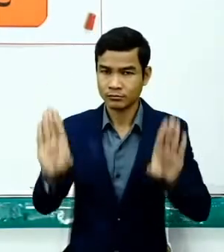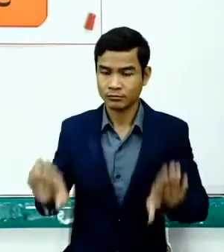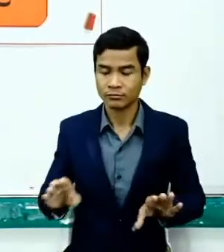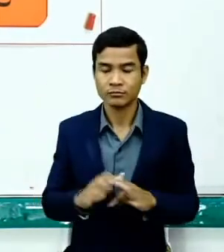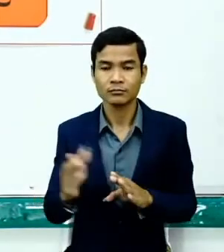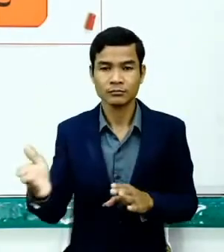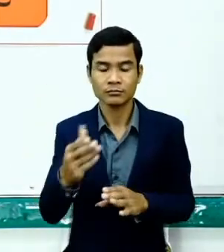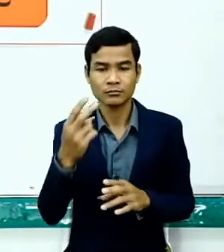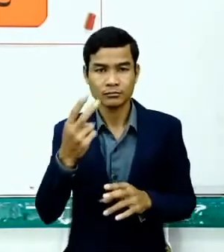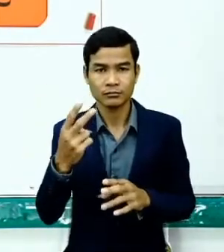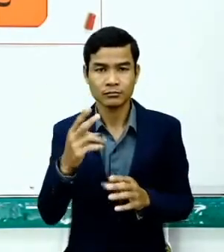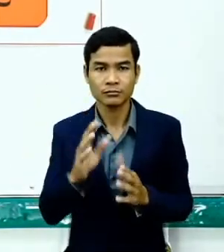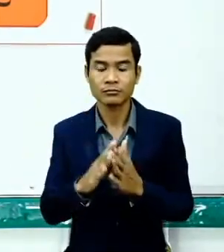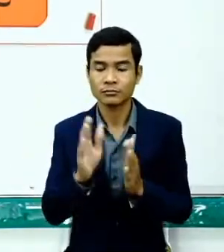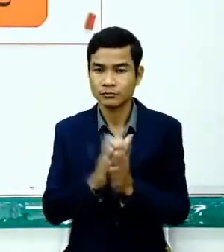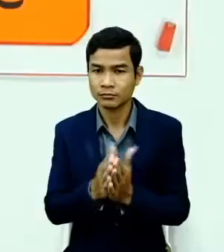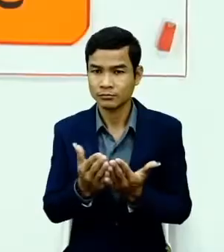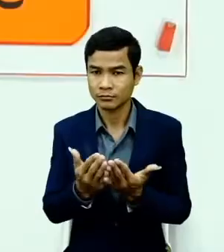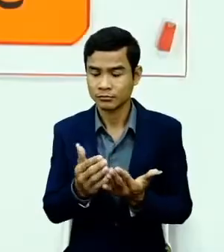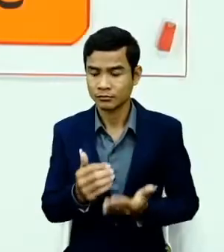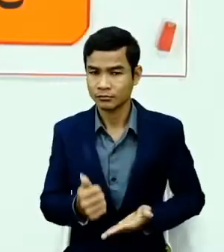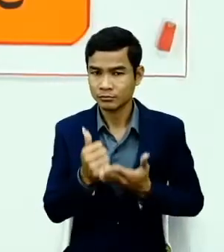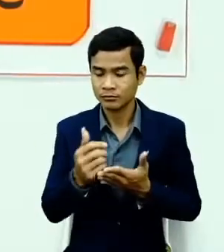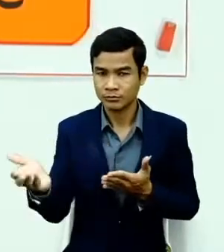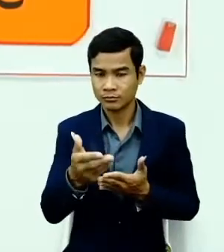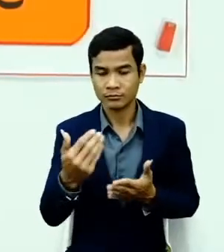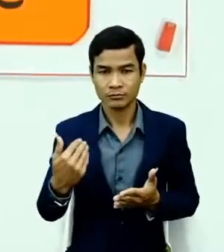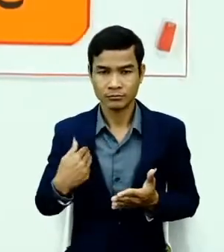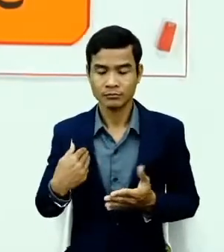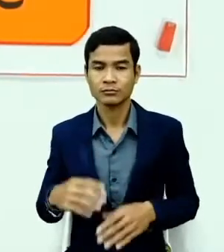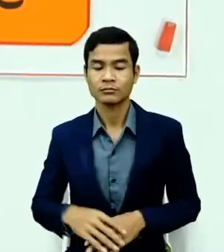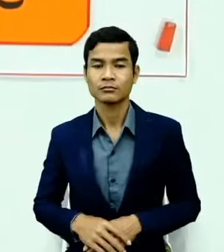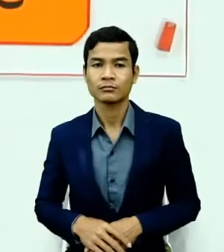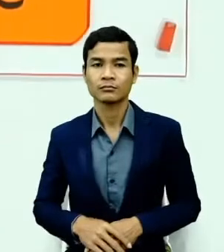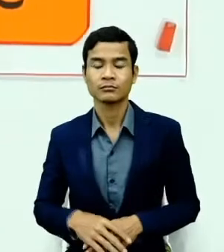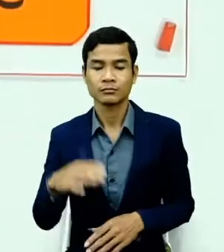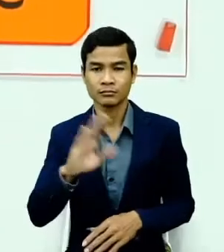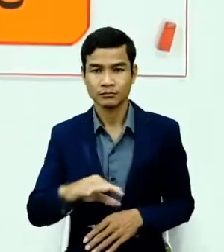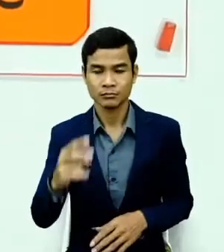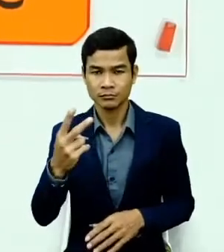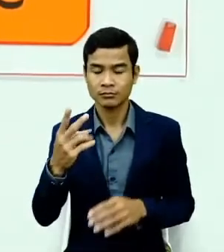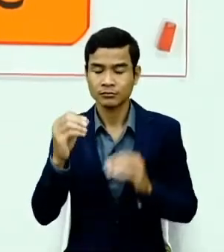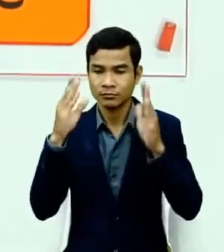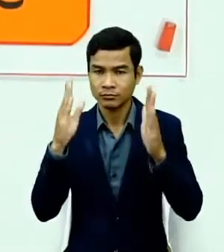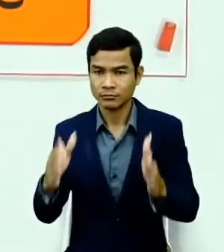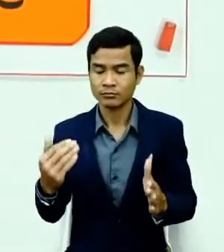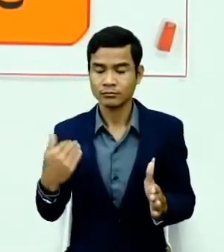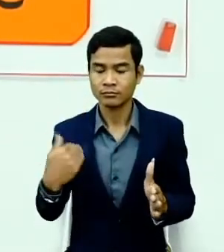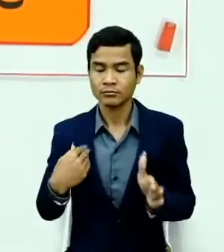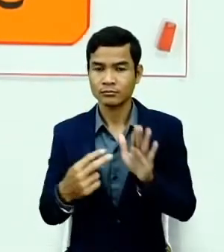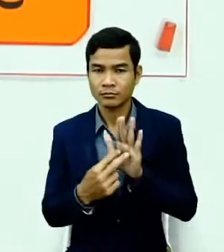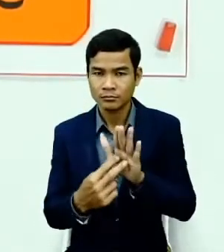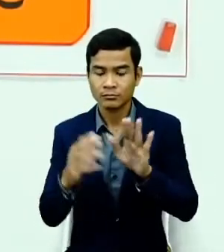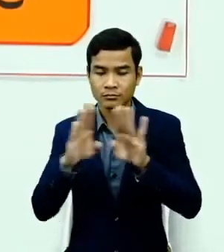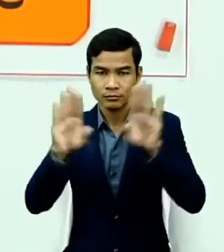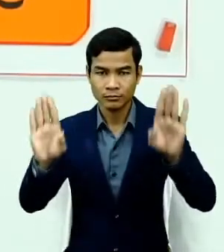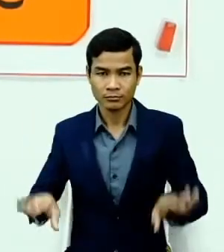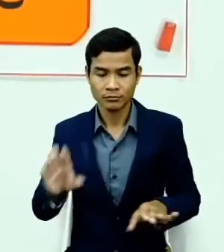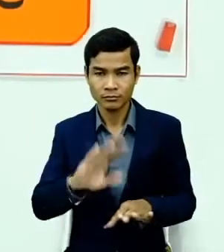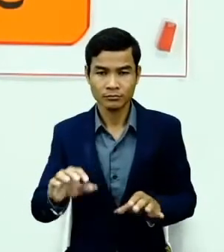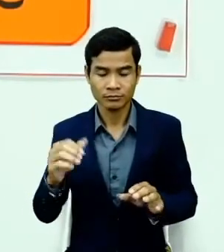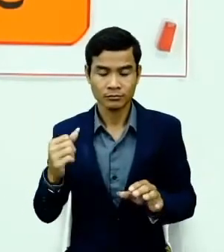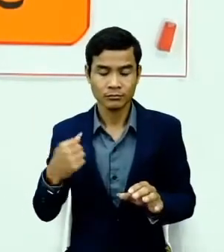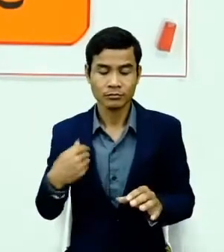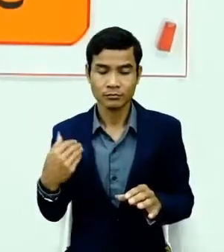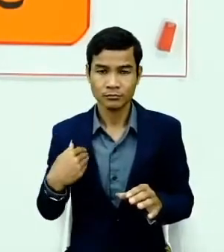ហើយកូនមើលក្នុងសៀវភៅជំនួយរបស់កូនកូនឃើញអ្នកគ្រូបង្ហាញលើក្តារខៀនហើយកូនមើលក្នុងសៀវភៅជំនួយរបស់កូ